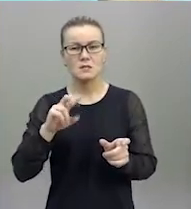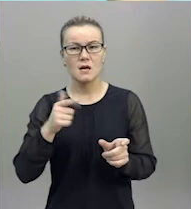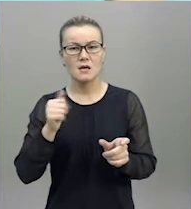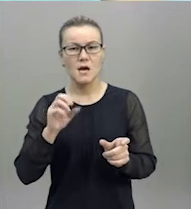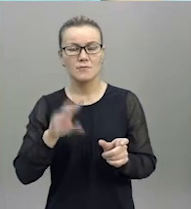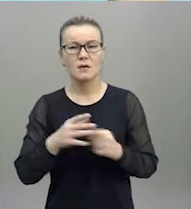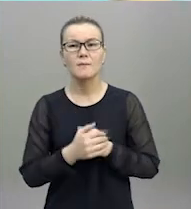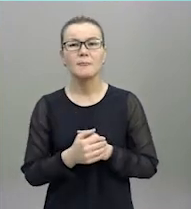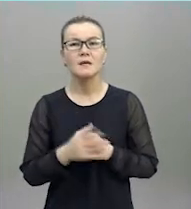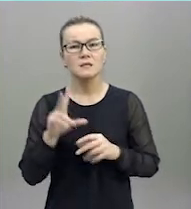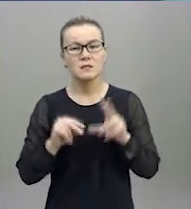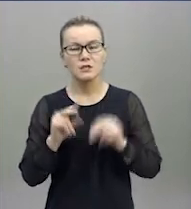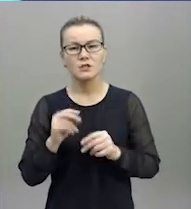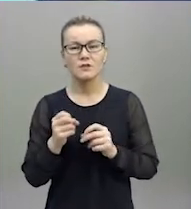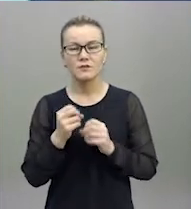получаю